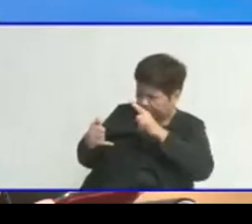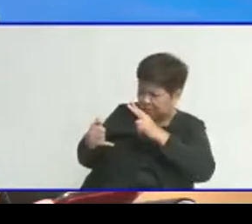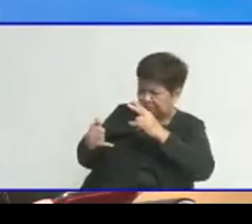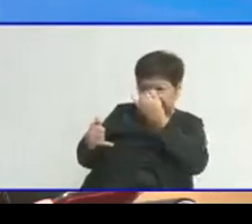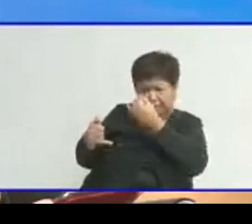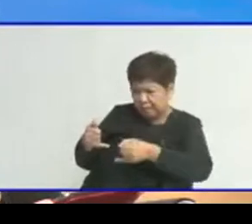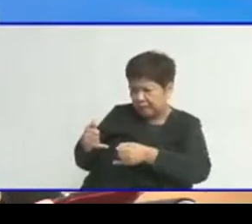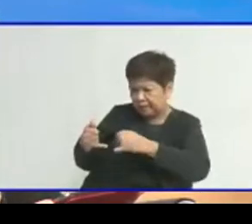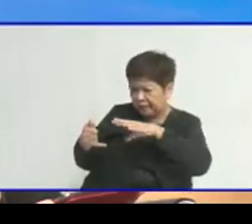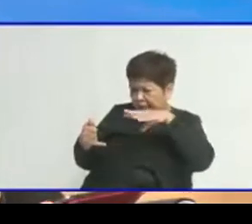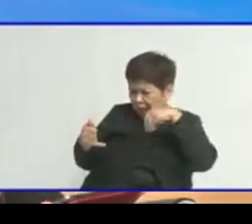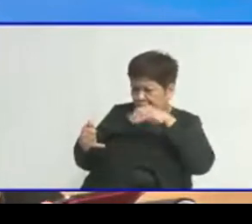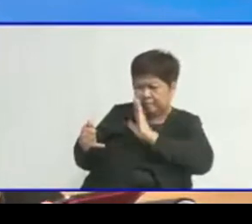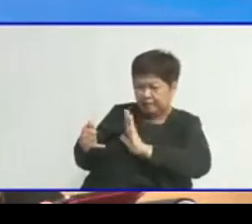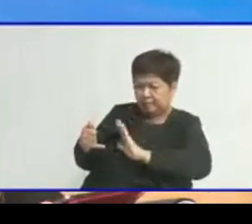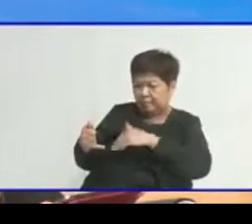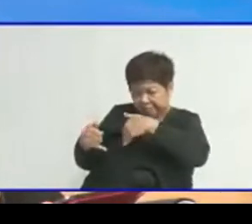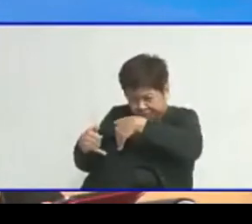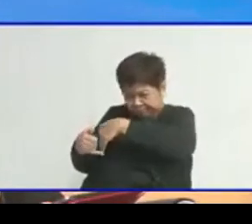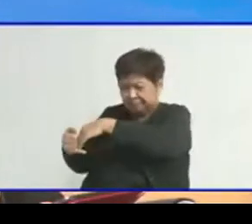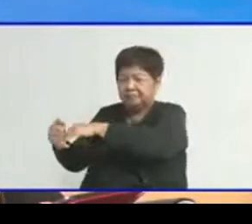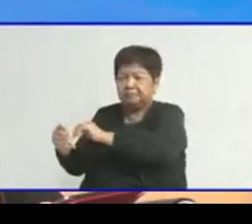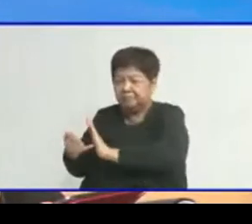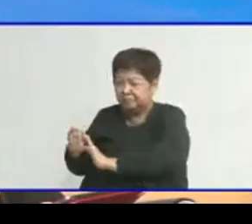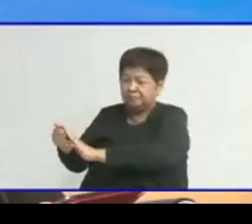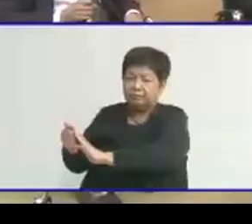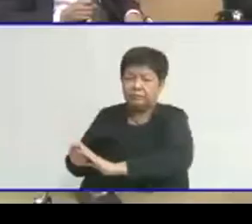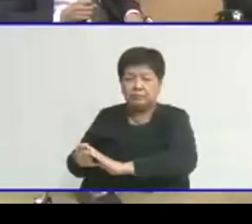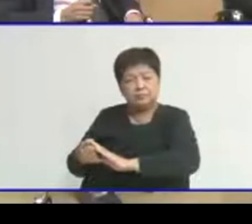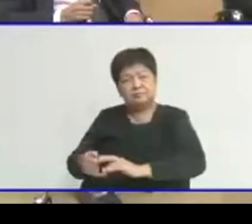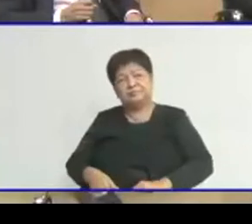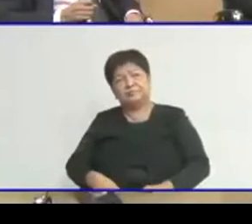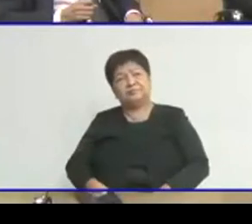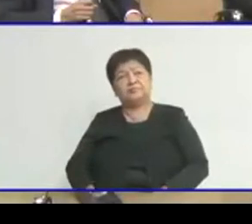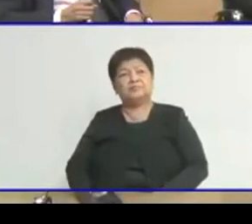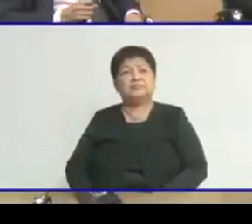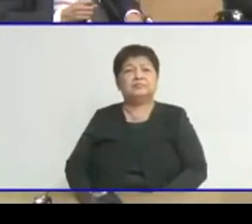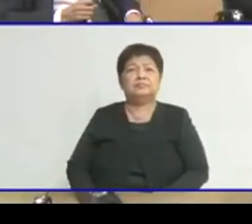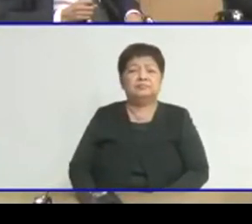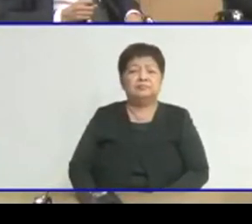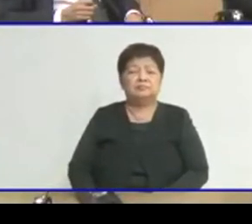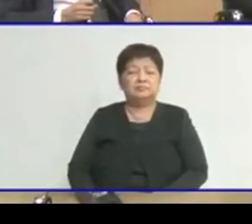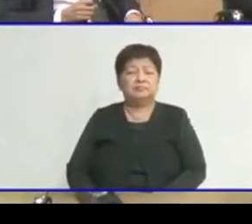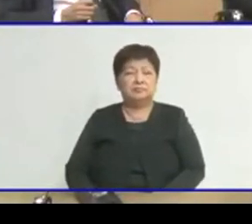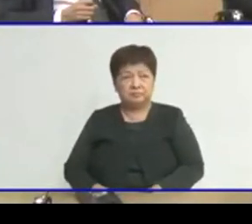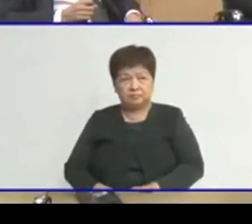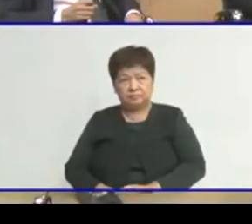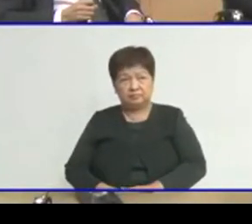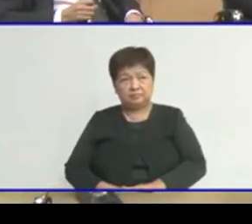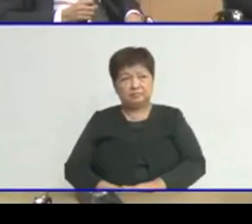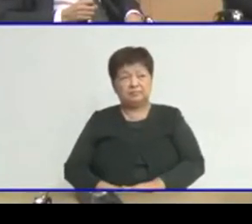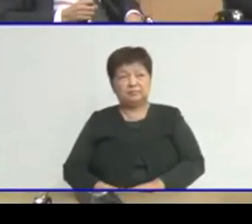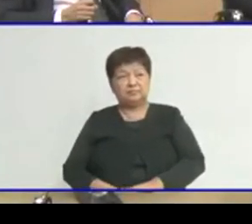ตอนนี้ทั้งนี้ทั้งนั้นเนี่ยก็อยู่ให้ท่ากฎหมายถึงข้อมือเ ป็นเดิมthe situation ผู้ลี้ภัยที่ถ ู